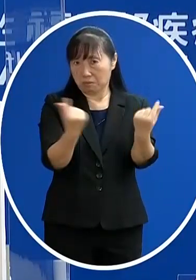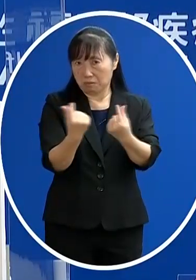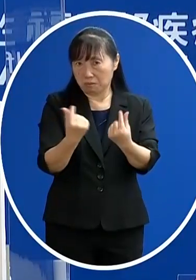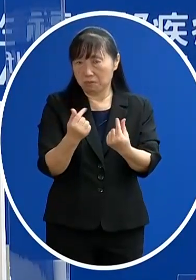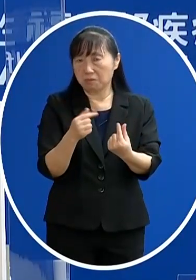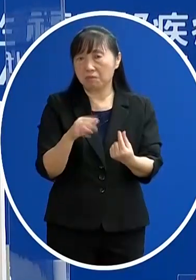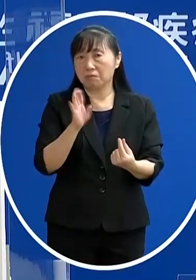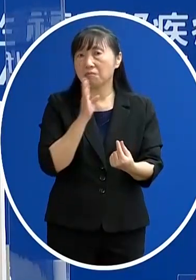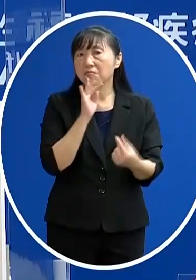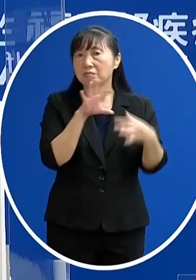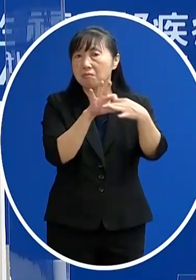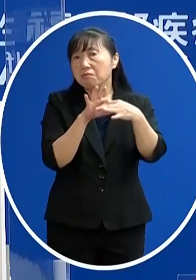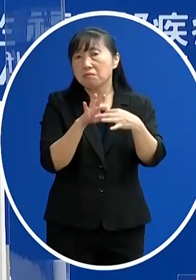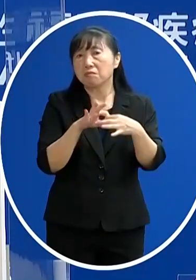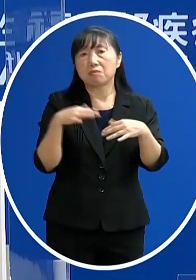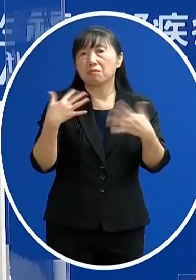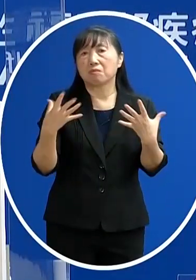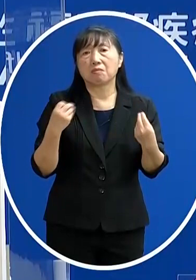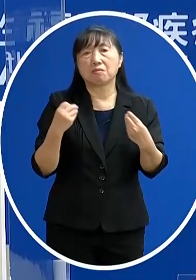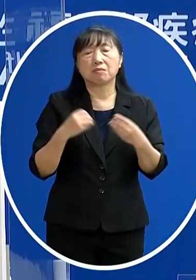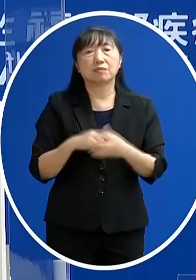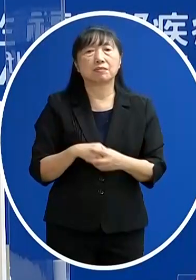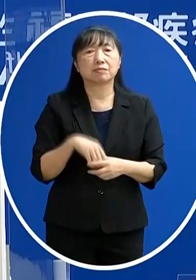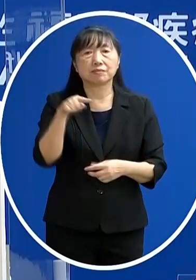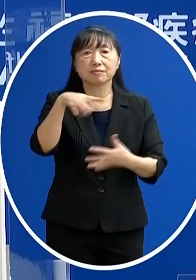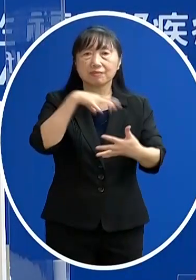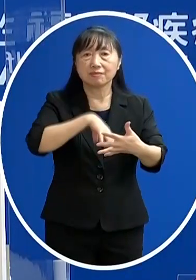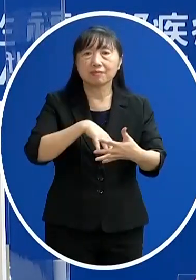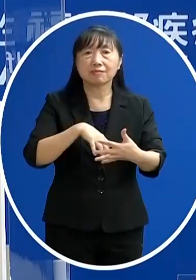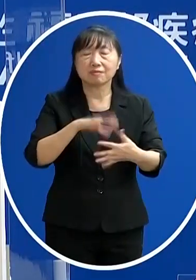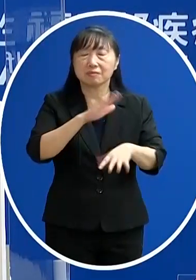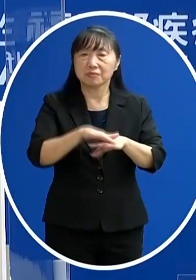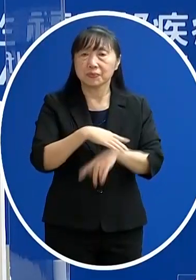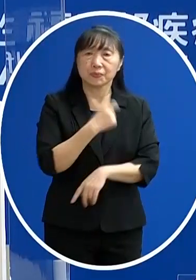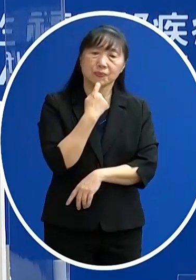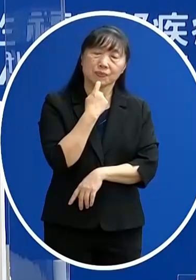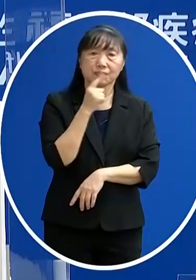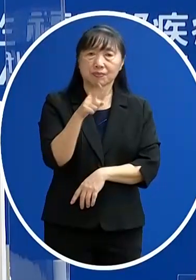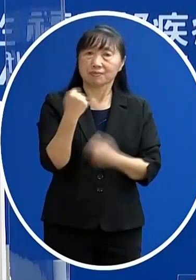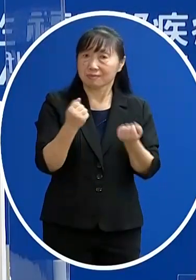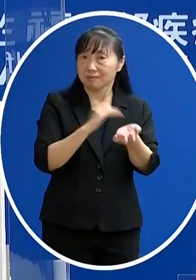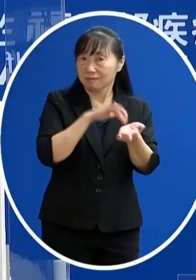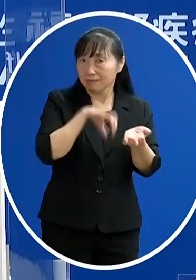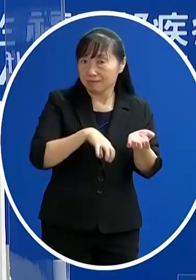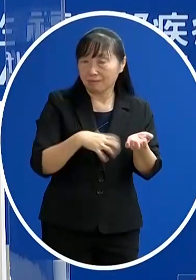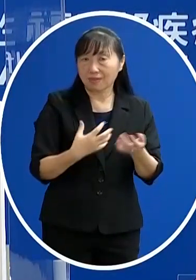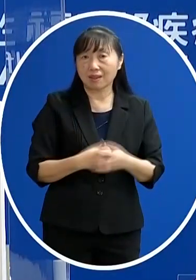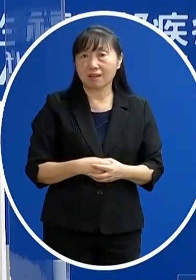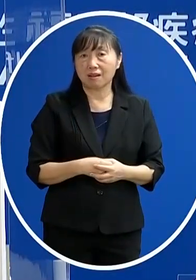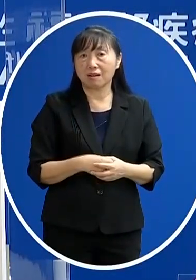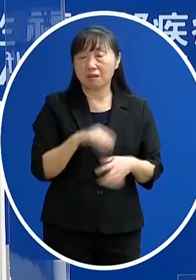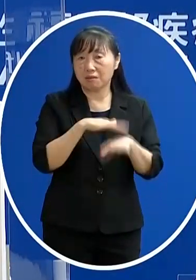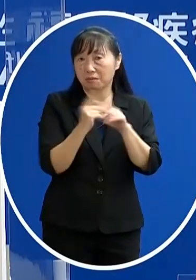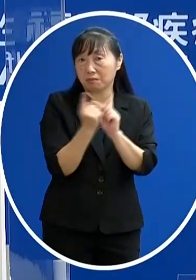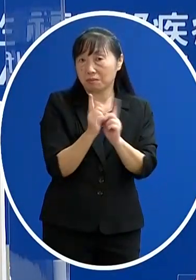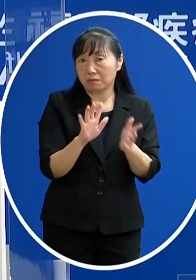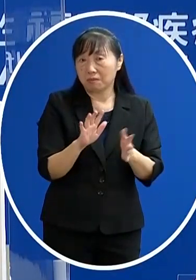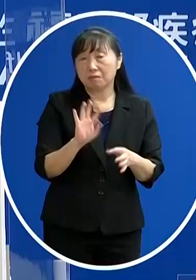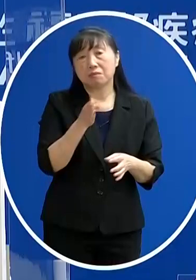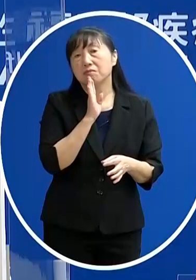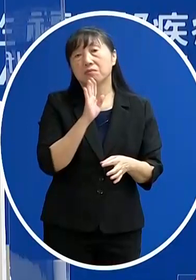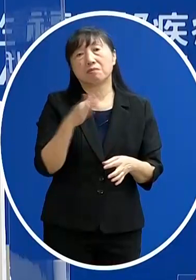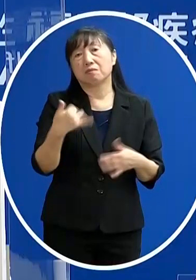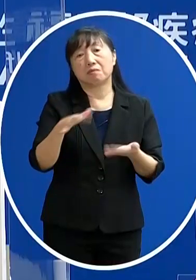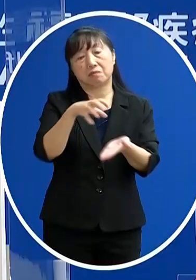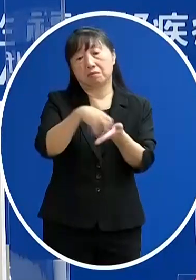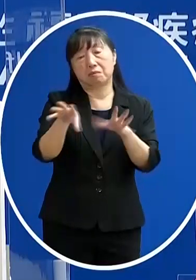里面，大概是有会怀疑说是不是在医院有可能的一个接触，但是目前没有这样的